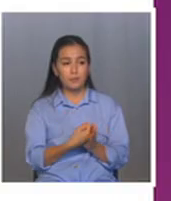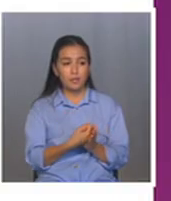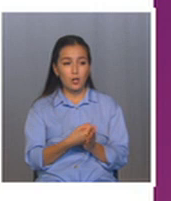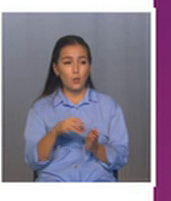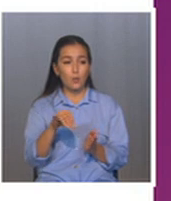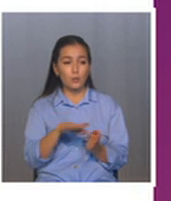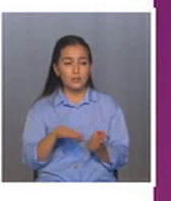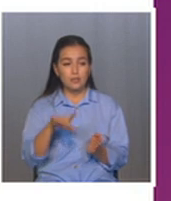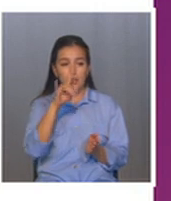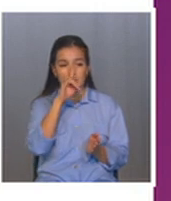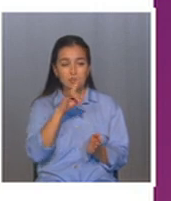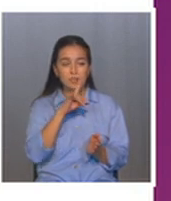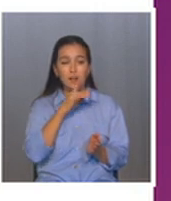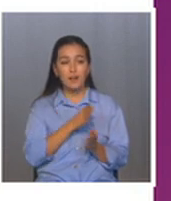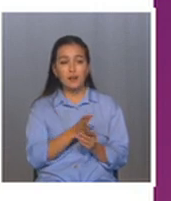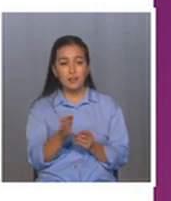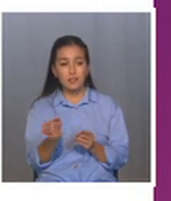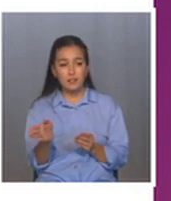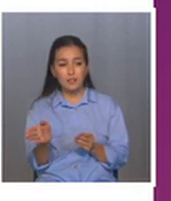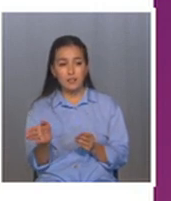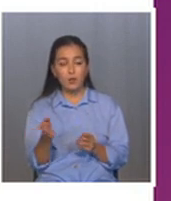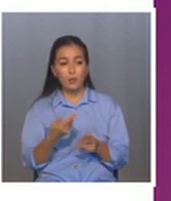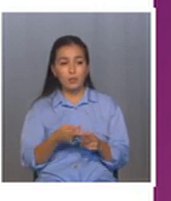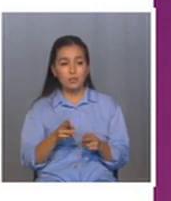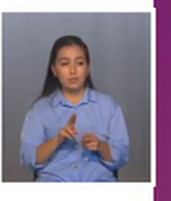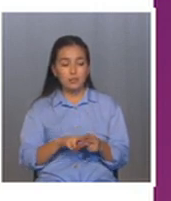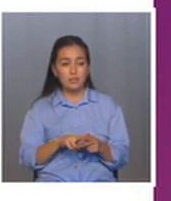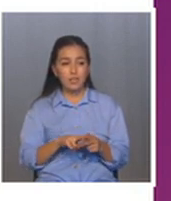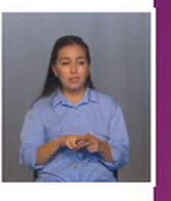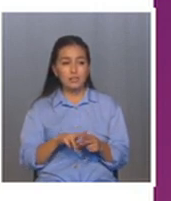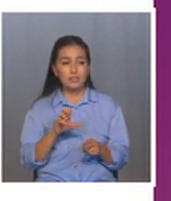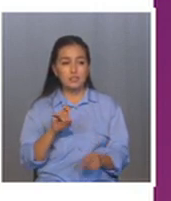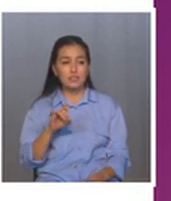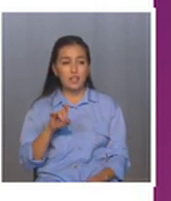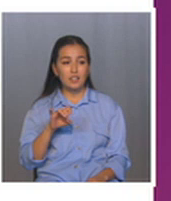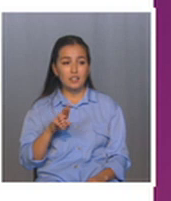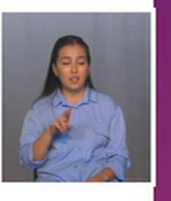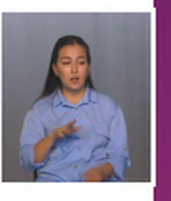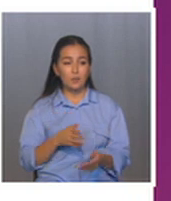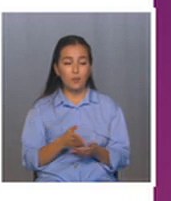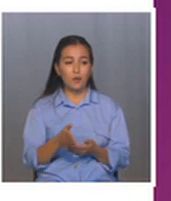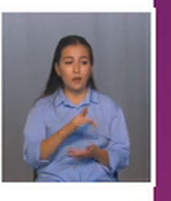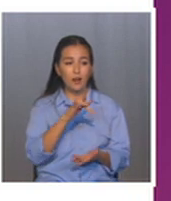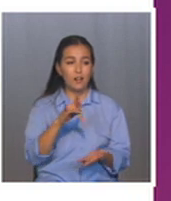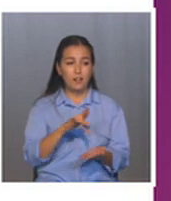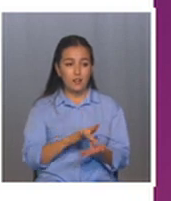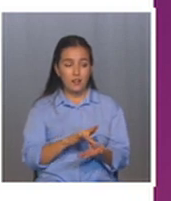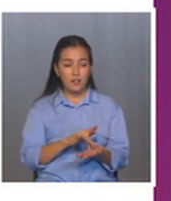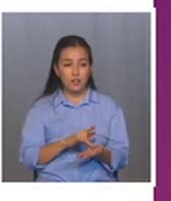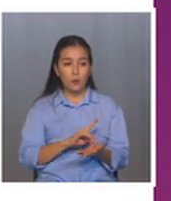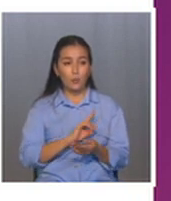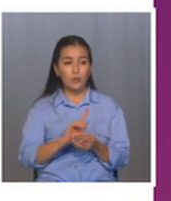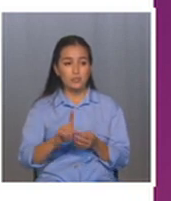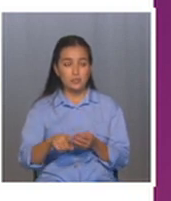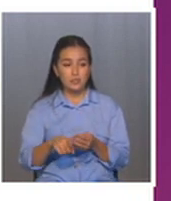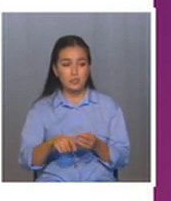оңтүстік Қазақстанға қарай, осыдан Сырдария бойындағы қалалардан өте келе, шығыс